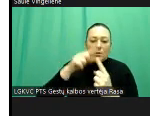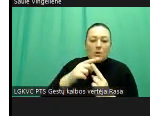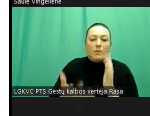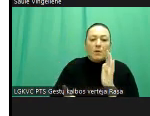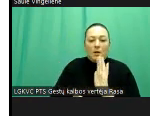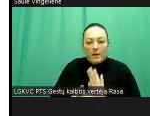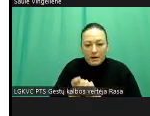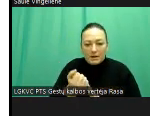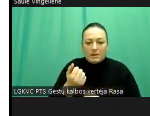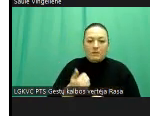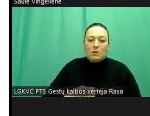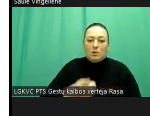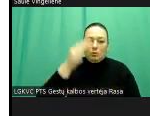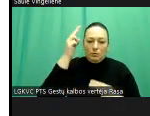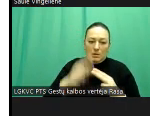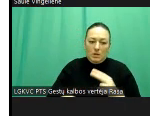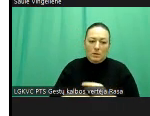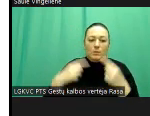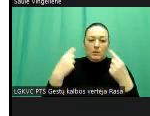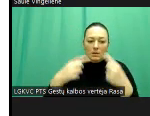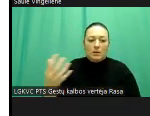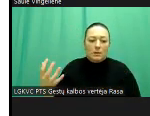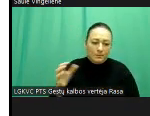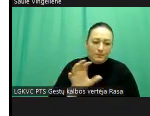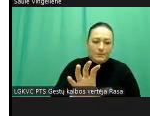tinkamesnius sprendimus. Kitas skaidrė.